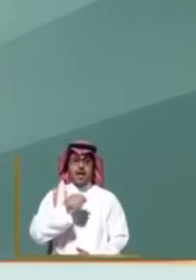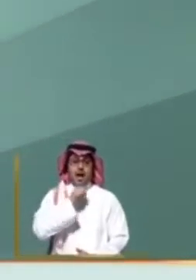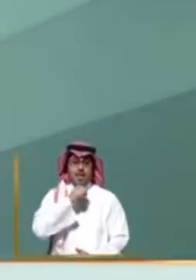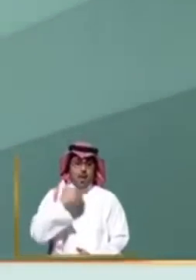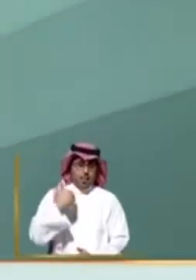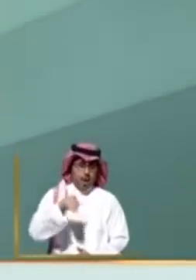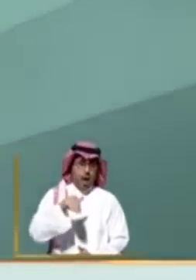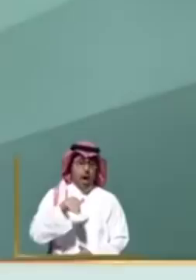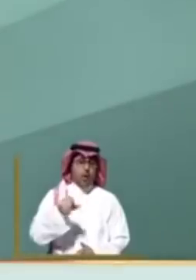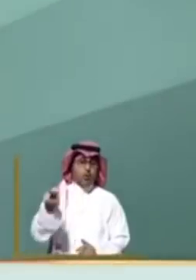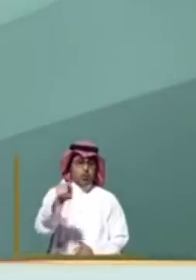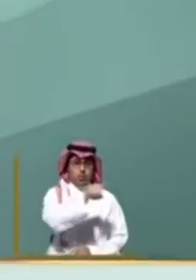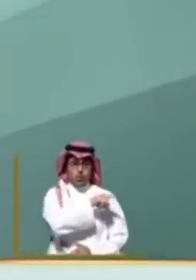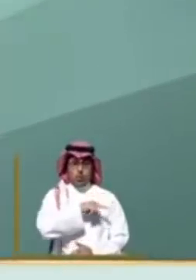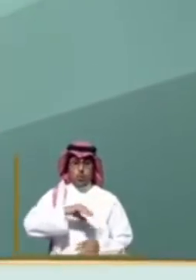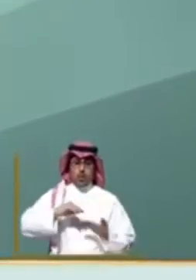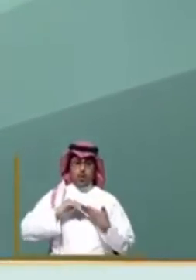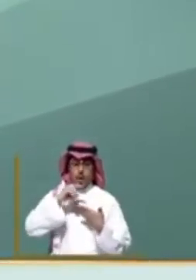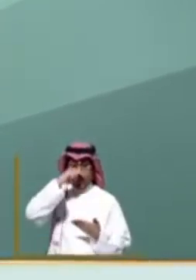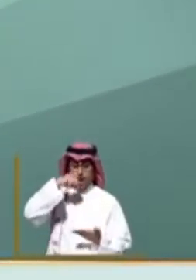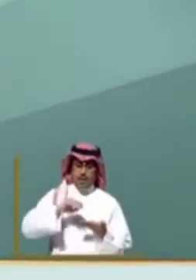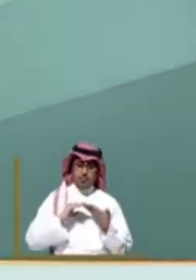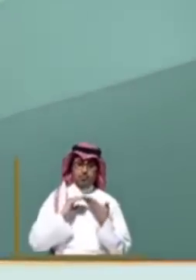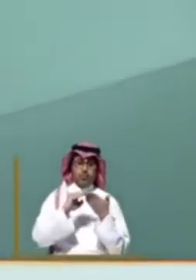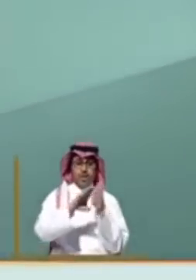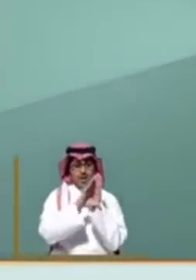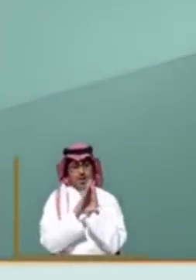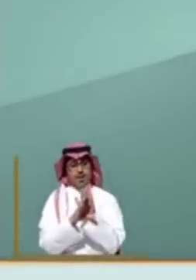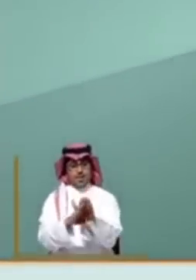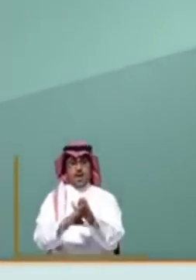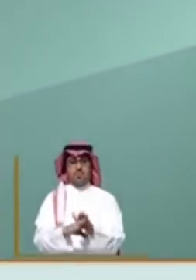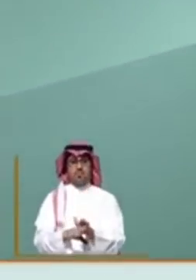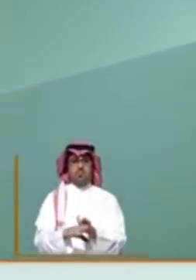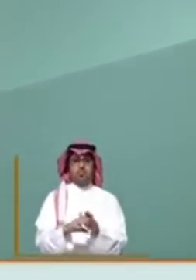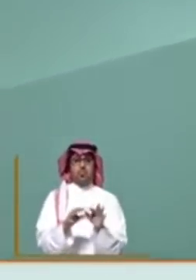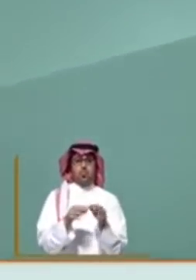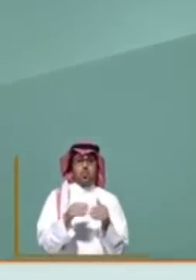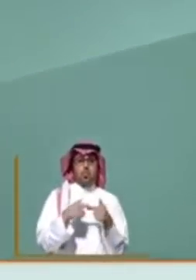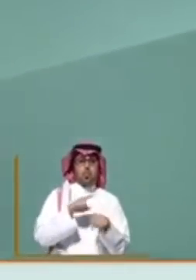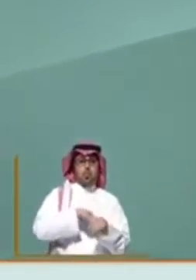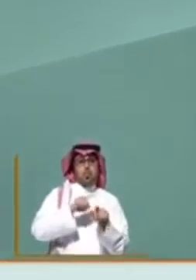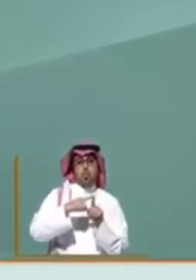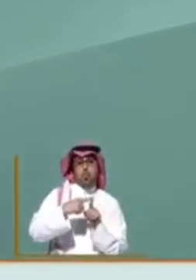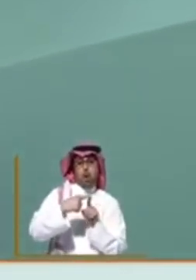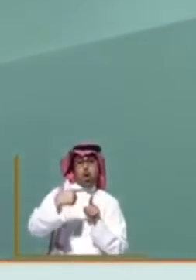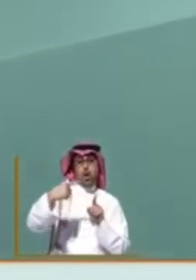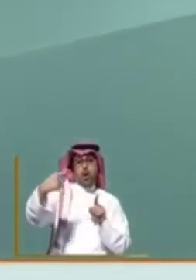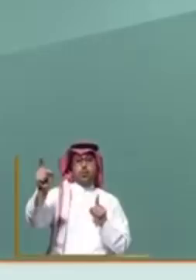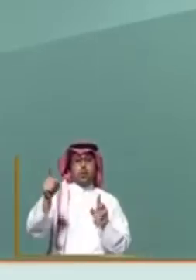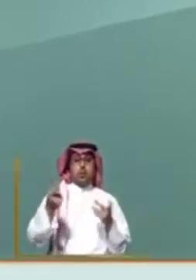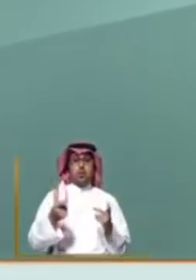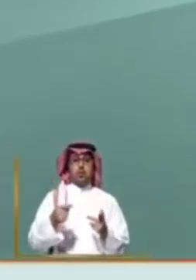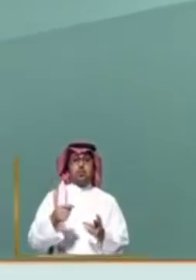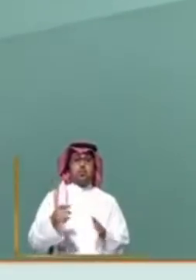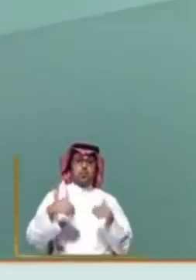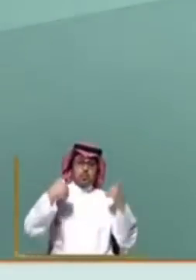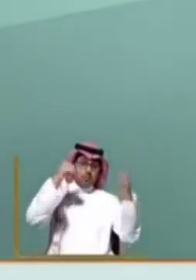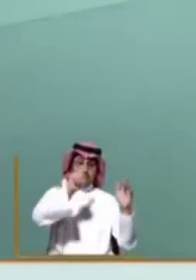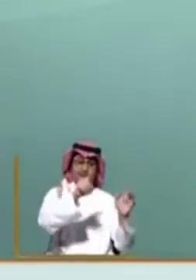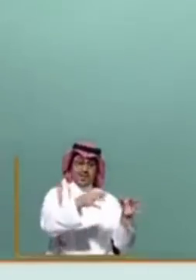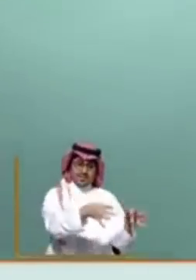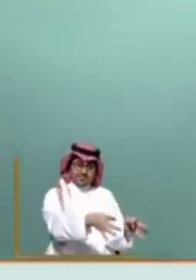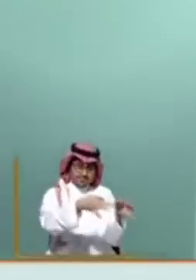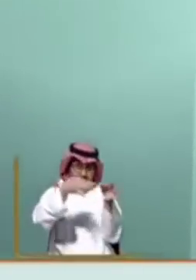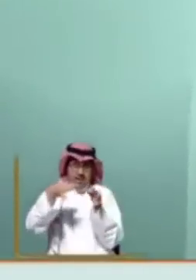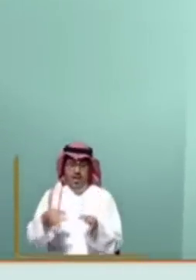من المتقاعدين والمستفيدين ومراعاة لمصالحهم وفق ما تضمنته أهدافها الاستراتيجية السعية نحو